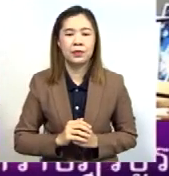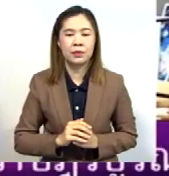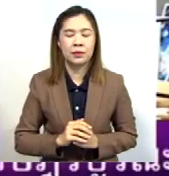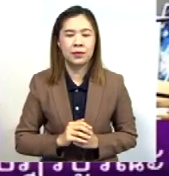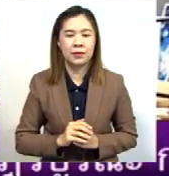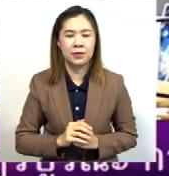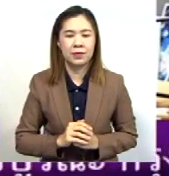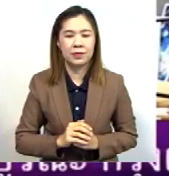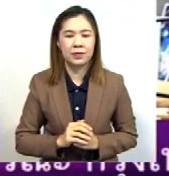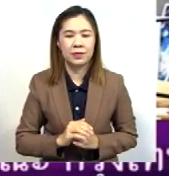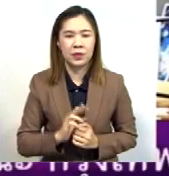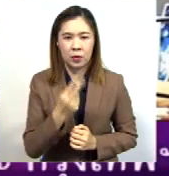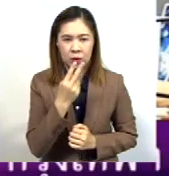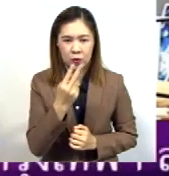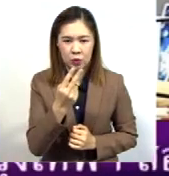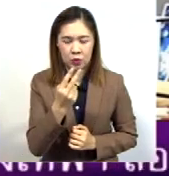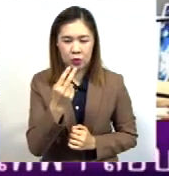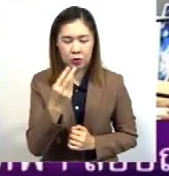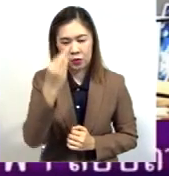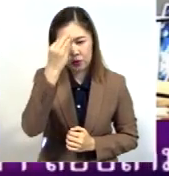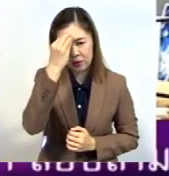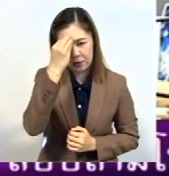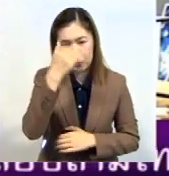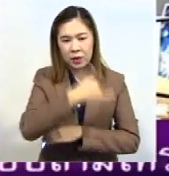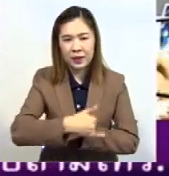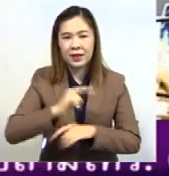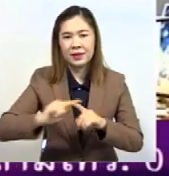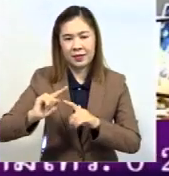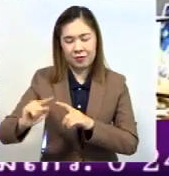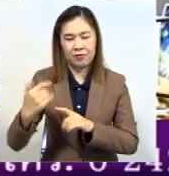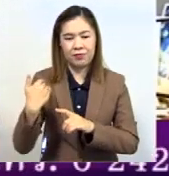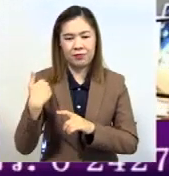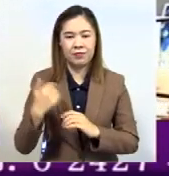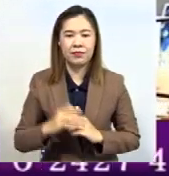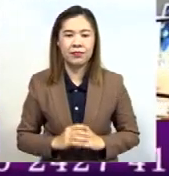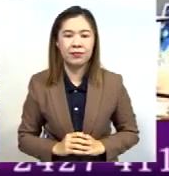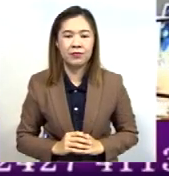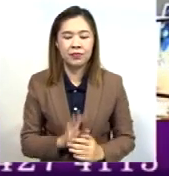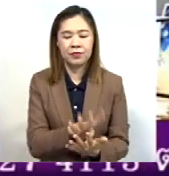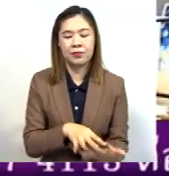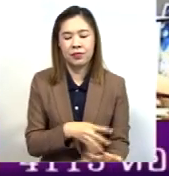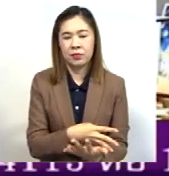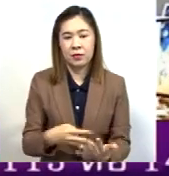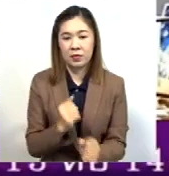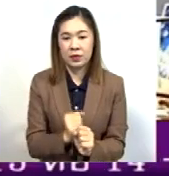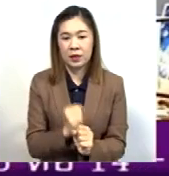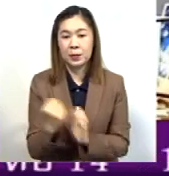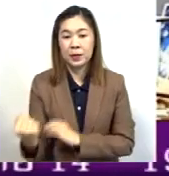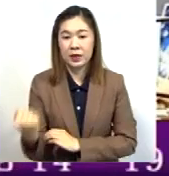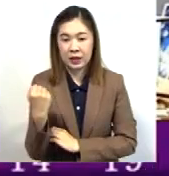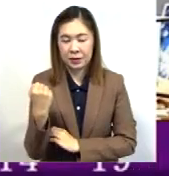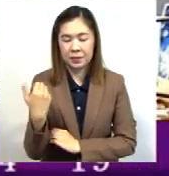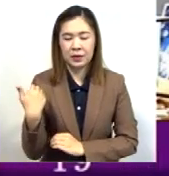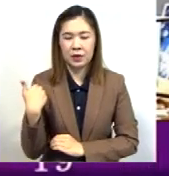ยญี่ปุ่นแล้วก็ประเทศอื่นต่อนะฮะดังนั้นเนี่ยมาตรการที่เราเข้มข้นในช่วงแรกเนี่ยจะค่อยๆเ